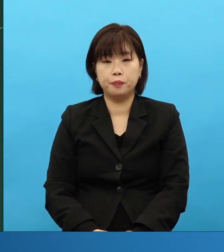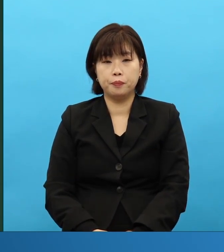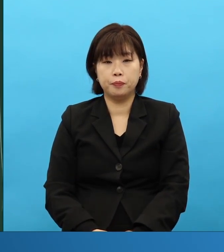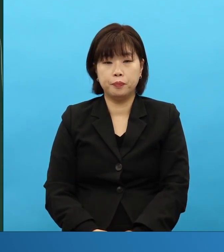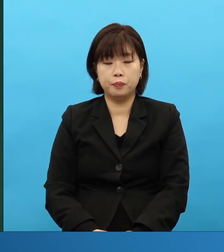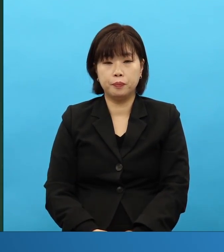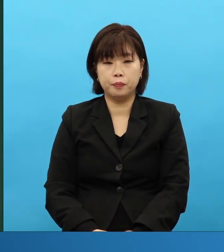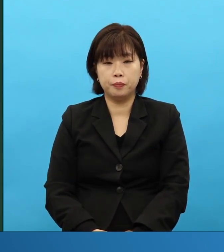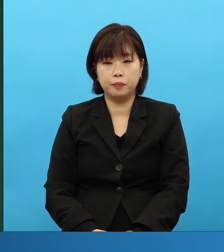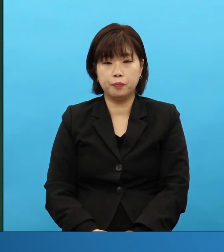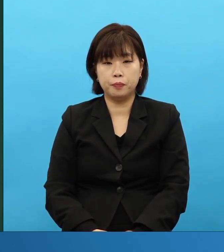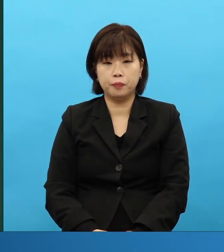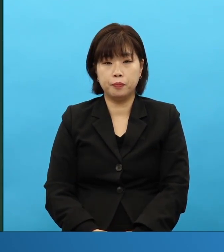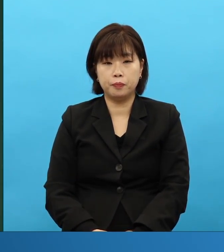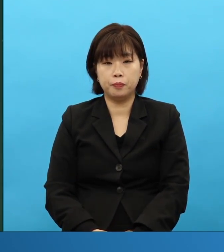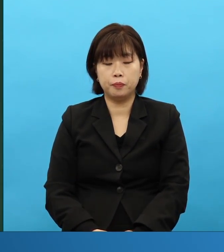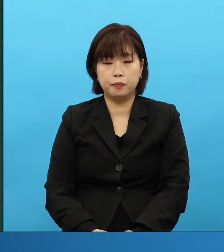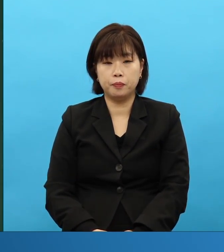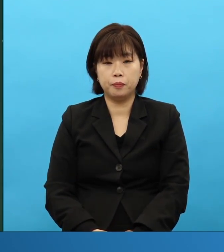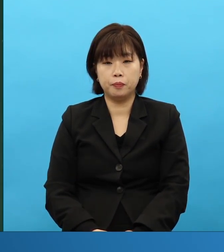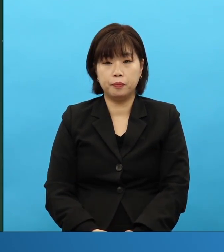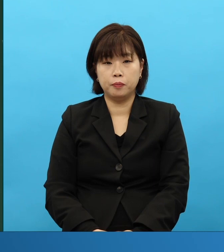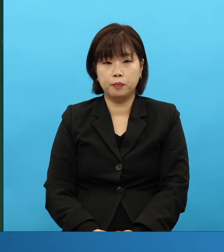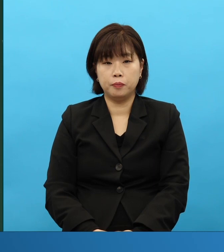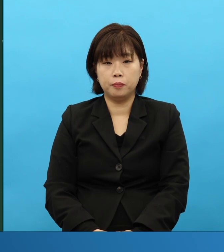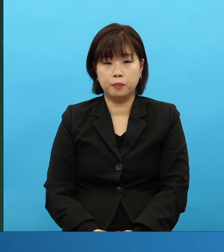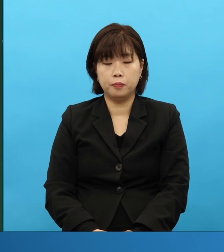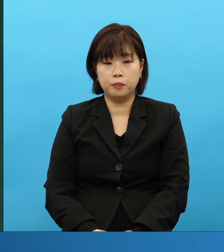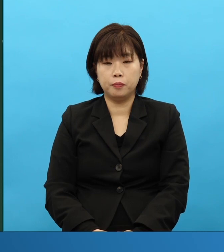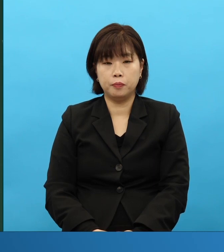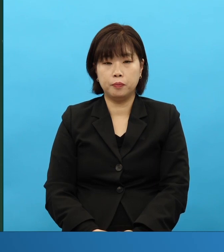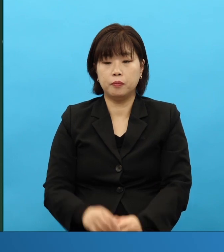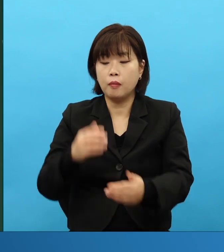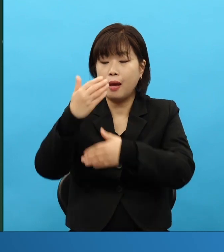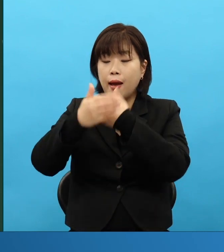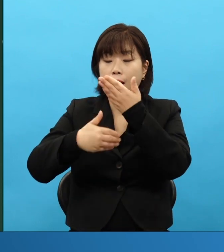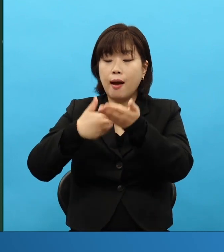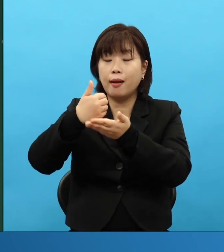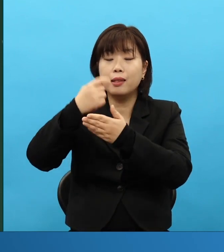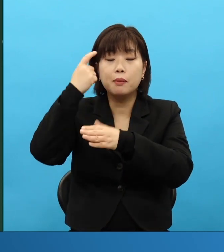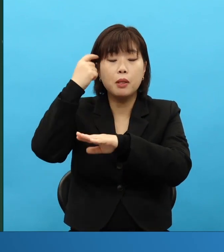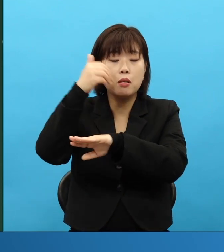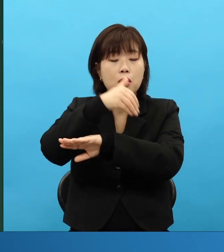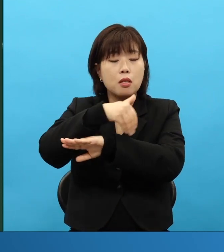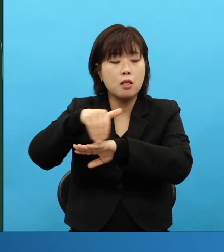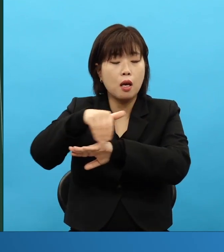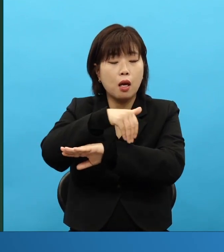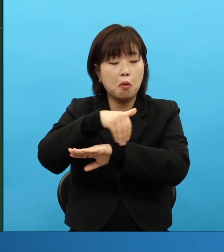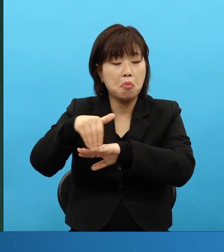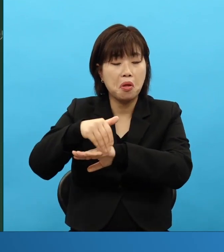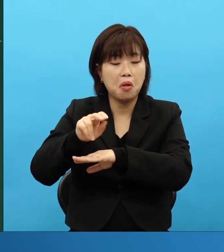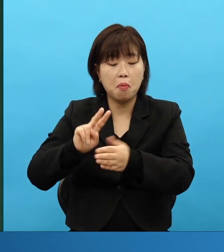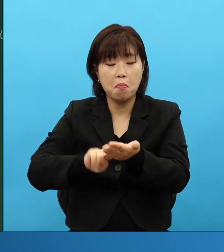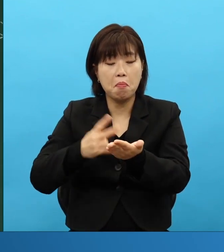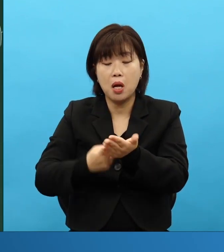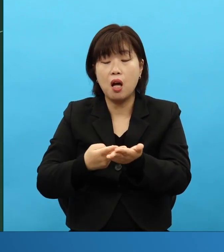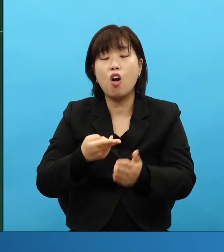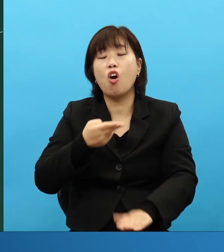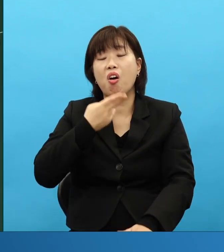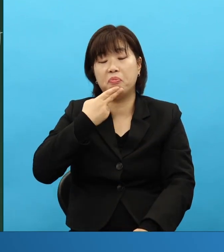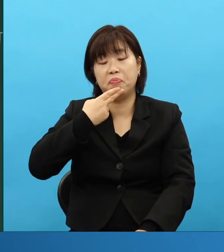많이 있겠지만은요. 뭐 하나님의 계획이 바뀌는 이런 건 아닙니다. I'm sure there are many, and God's plan doesn't change.